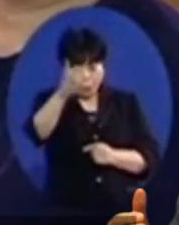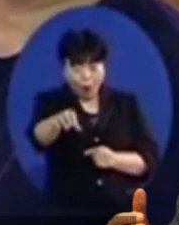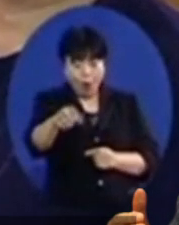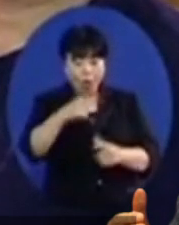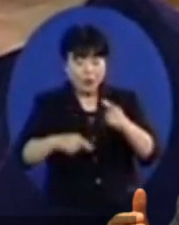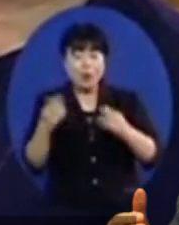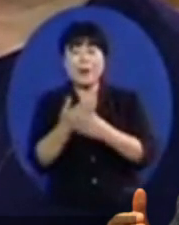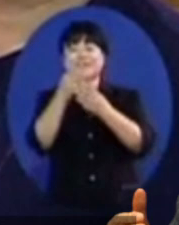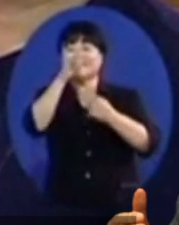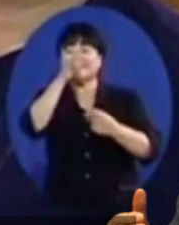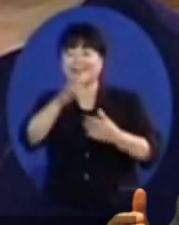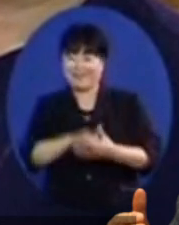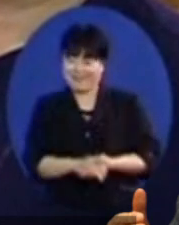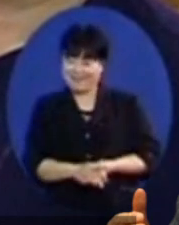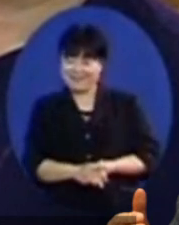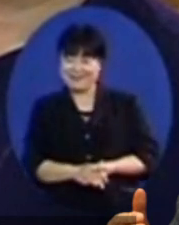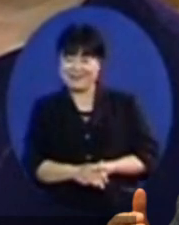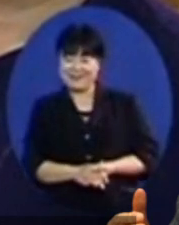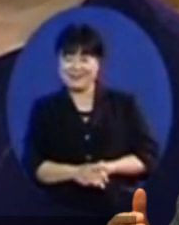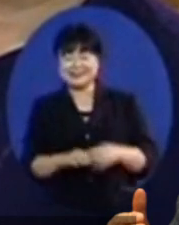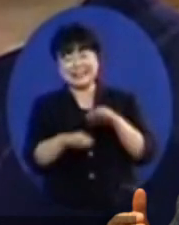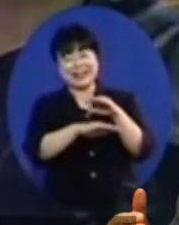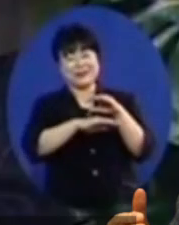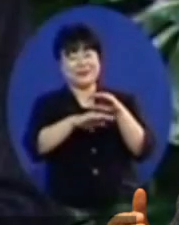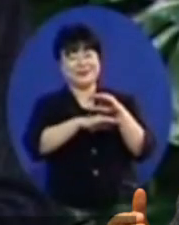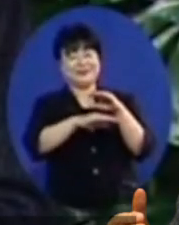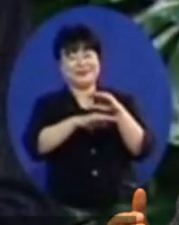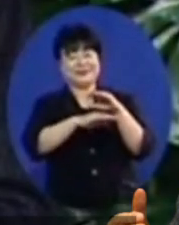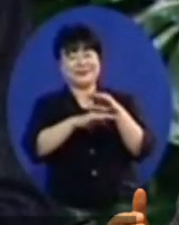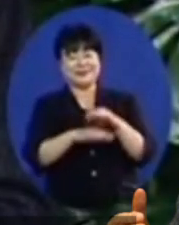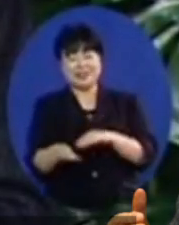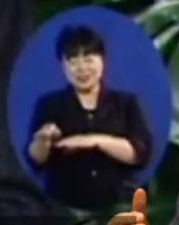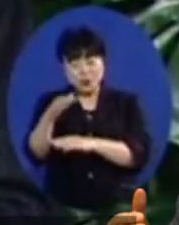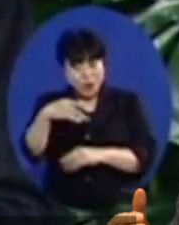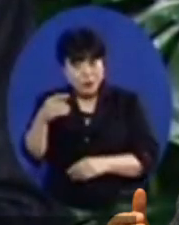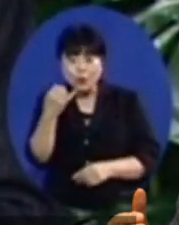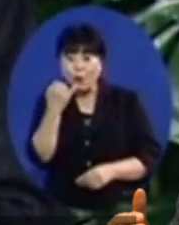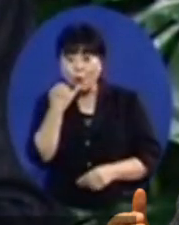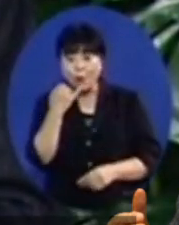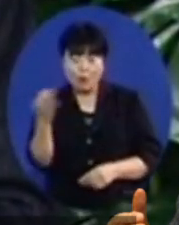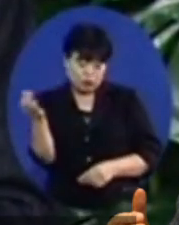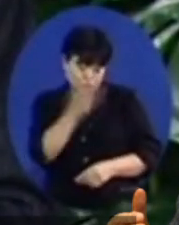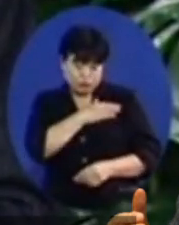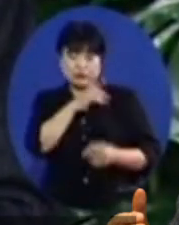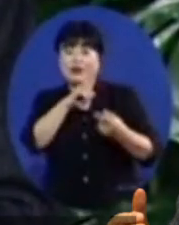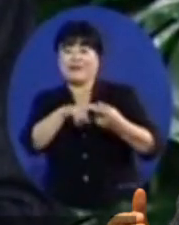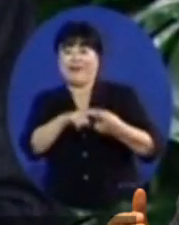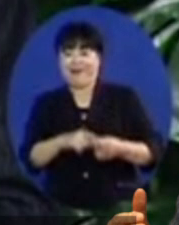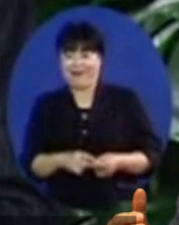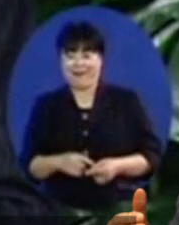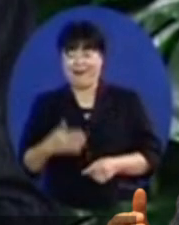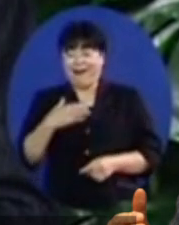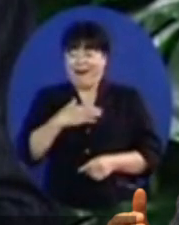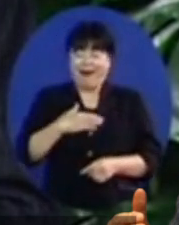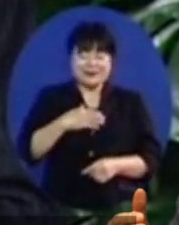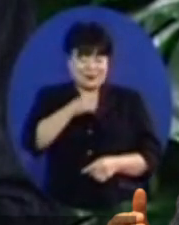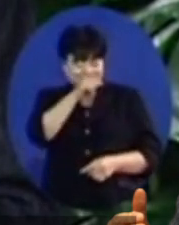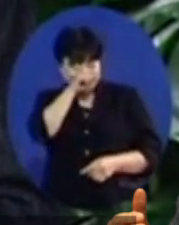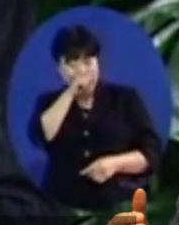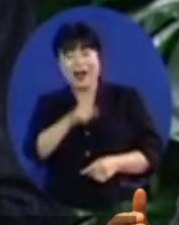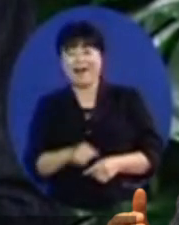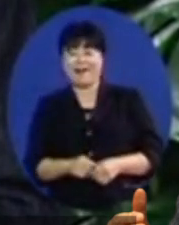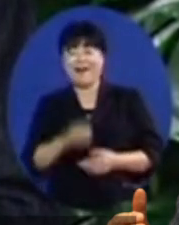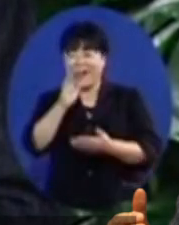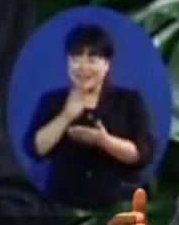아, 요사이는 차를 타고 시골로 가도 가슴이 뿌듯한 게, 야,